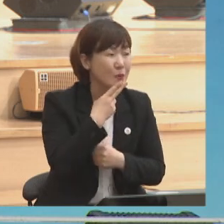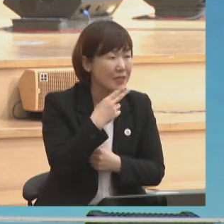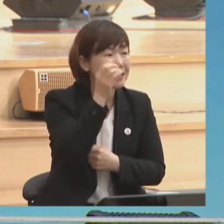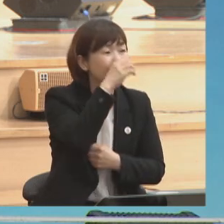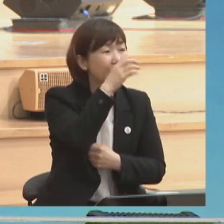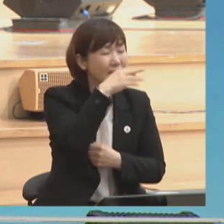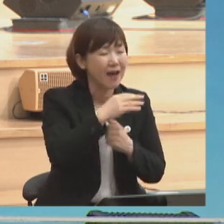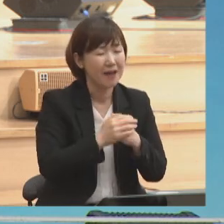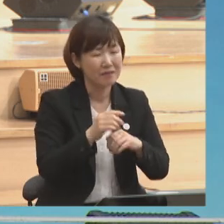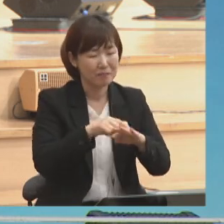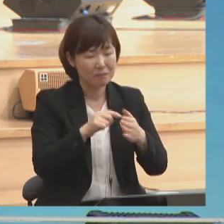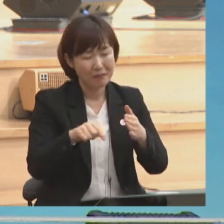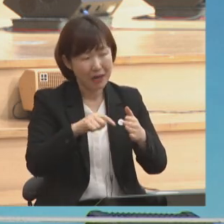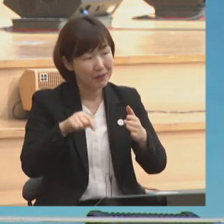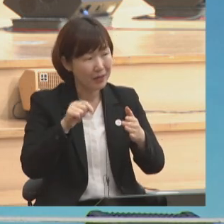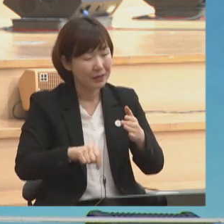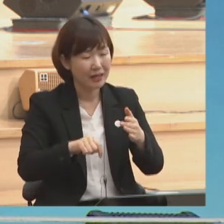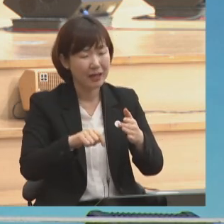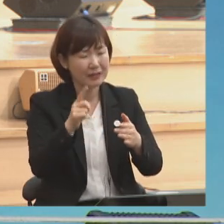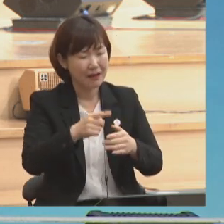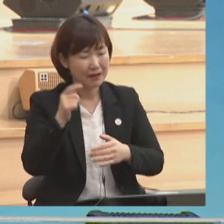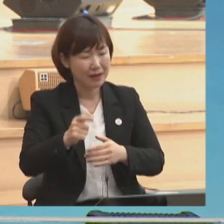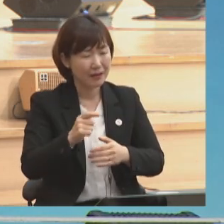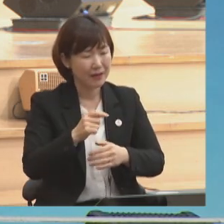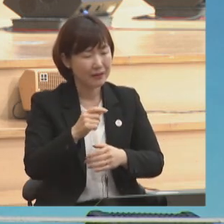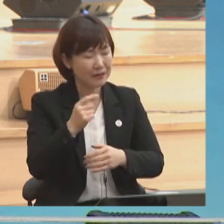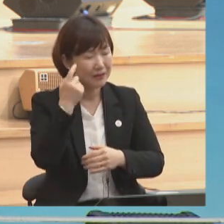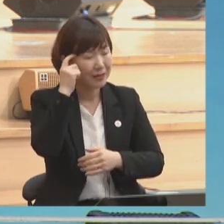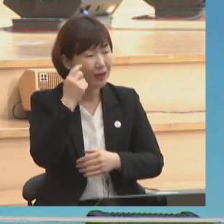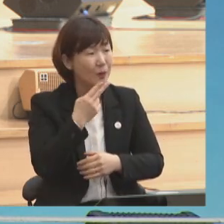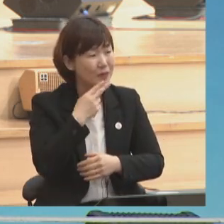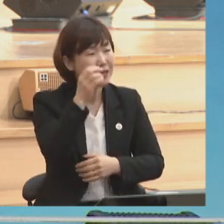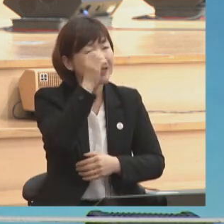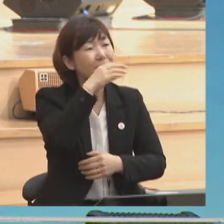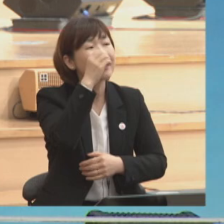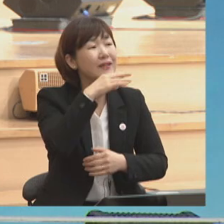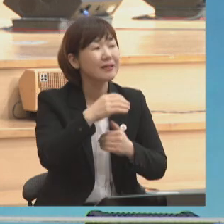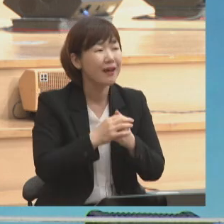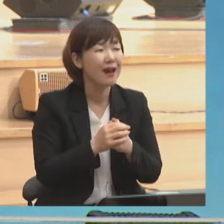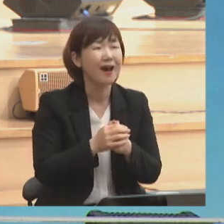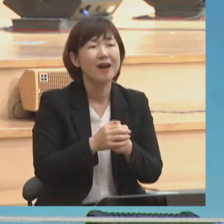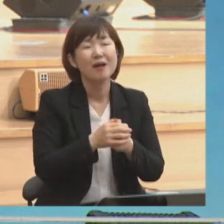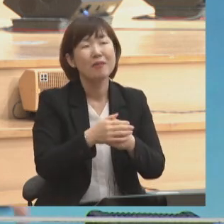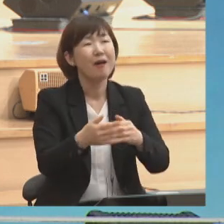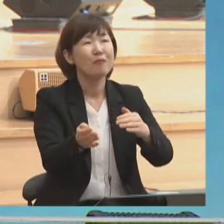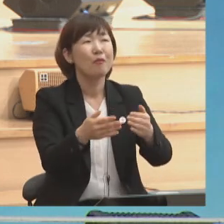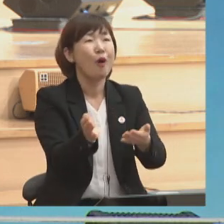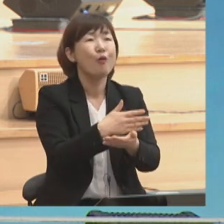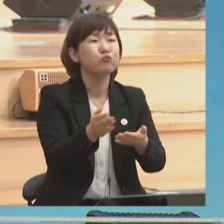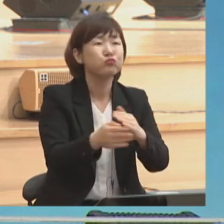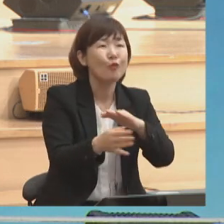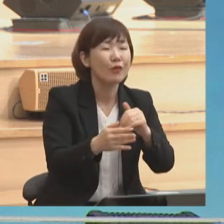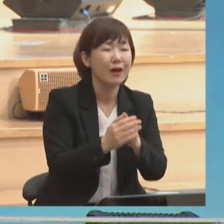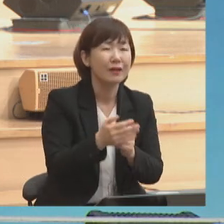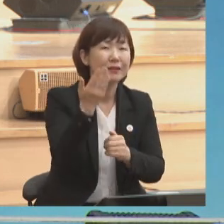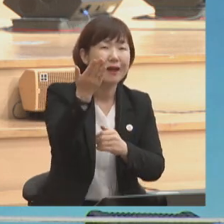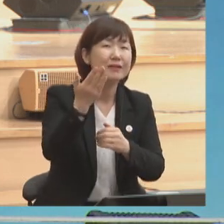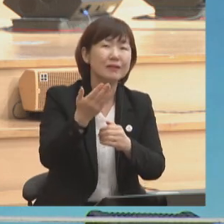그저 마음속에 어떤 뭐랄까 그런 강력한 의지가 없이 허공에 날려대는 듯이 예수님이 당신을 위해서